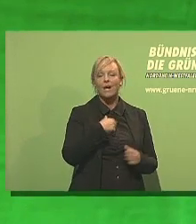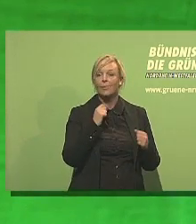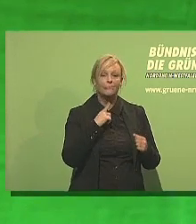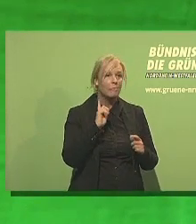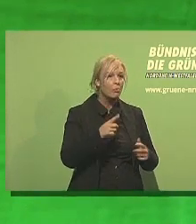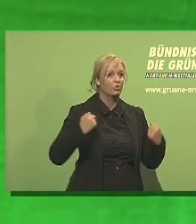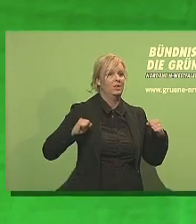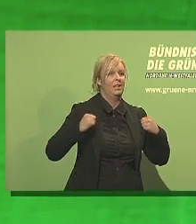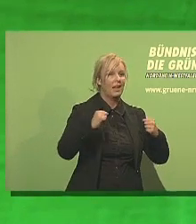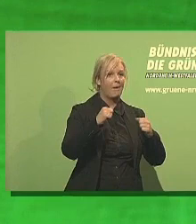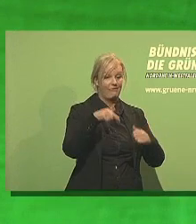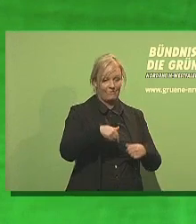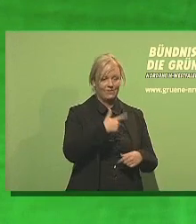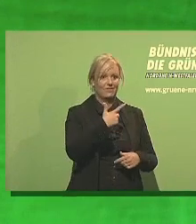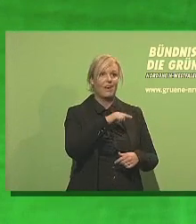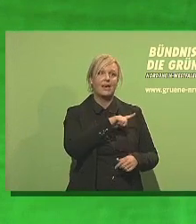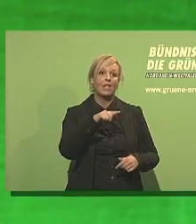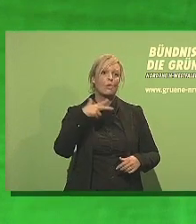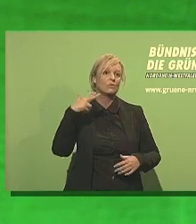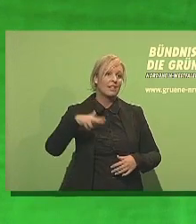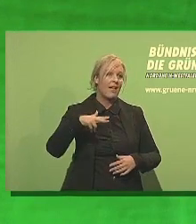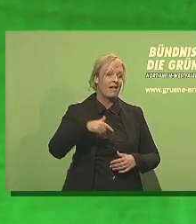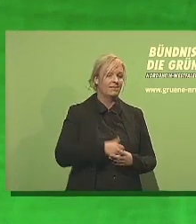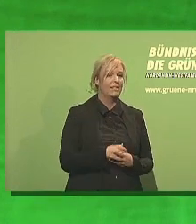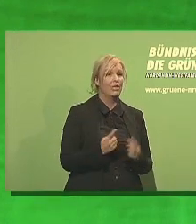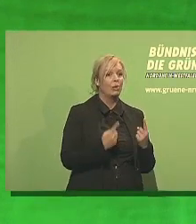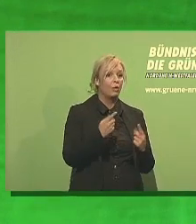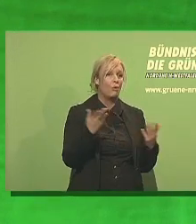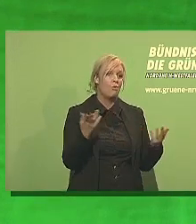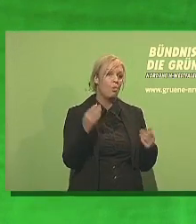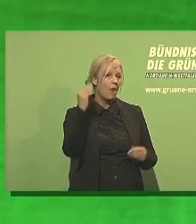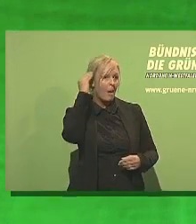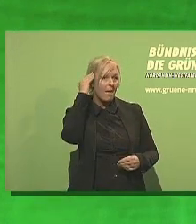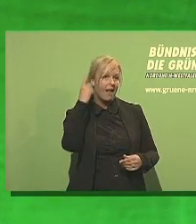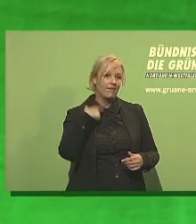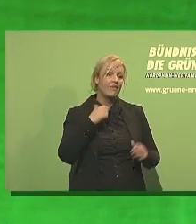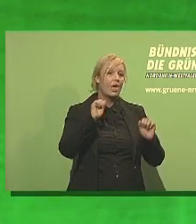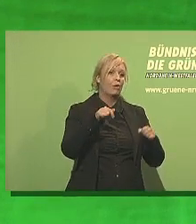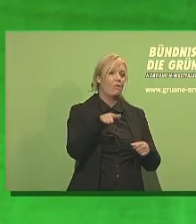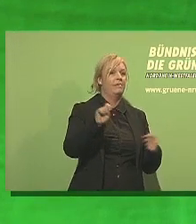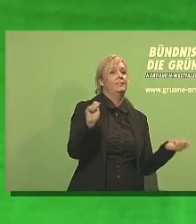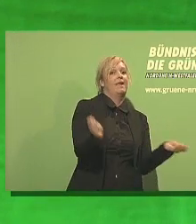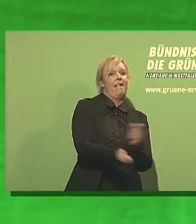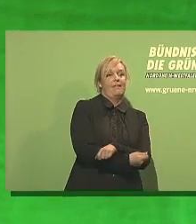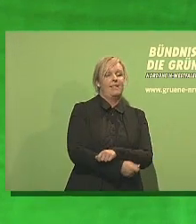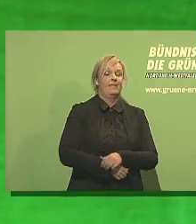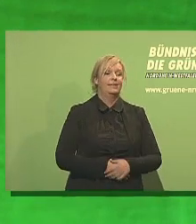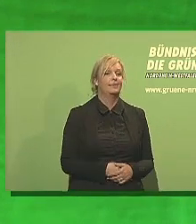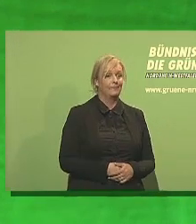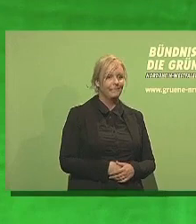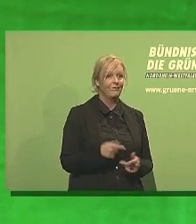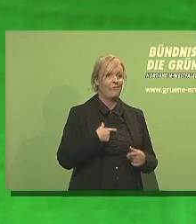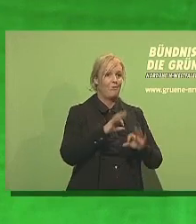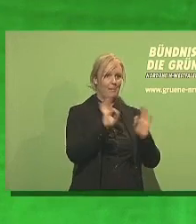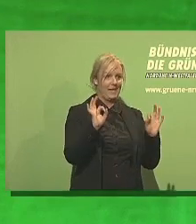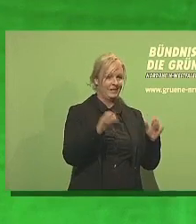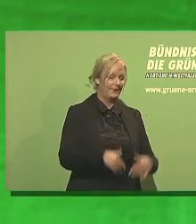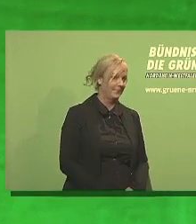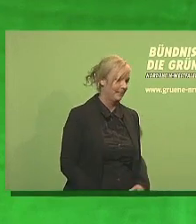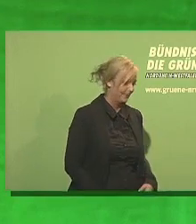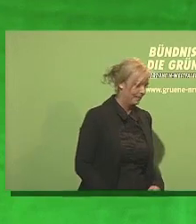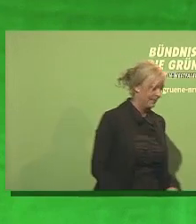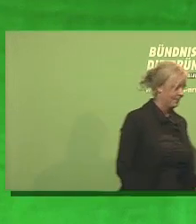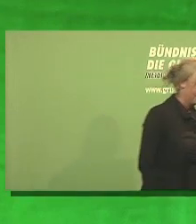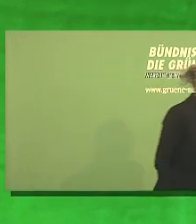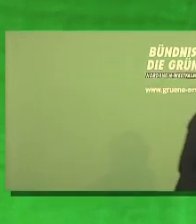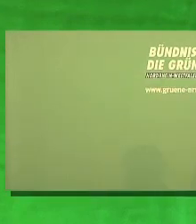Jahr 2013. Grün oder Merkel, wir können es anders und wir wollen es vor allen Dingen besser. Liebe Freundinnen und Freunde, ich